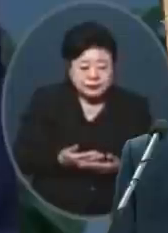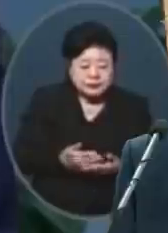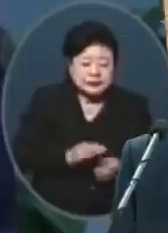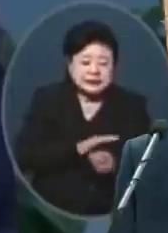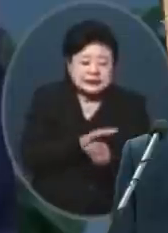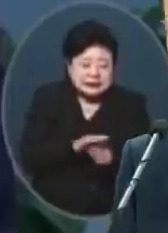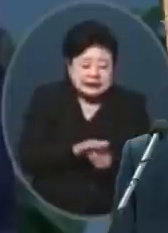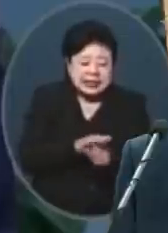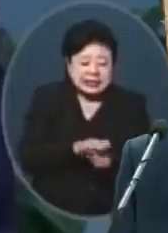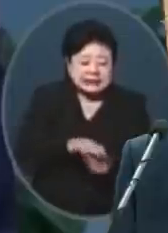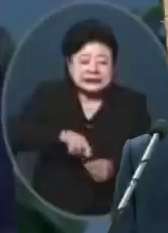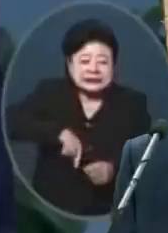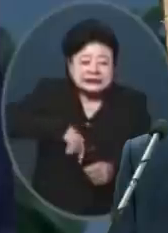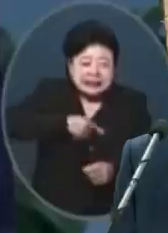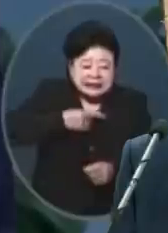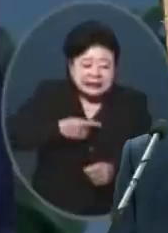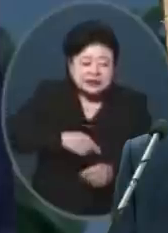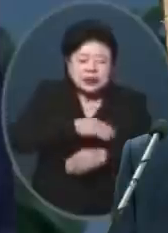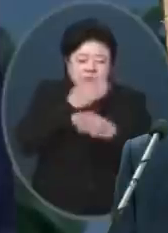자기를 내어주는